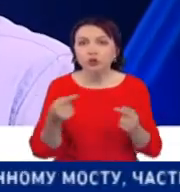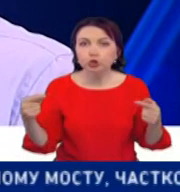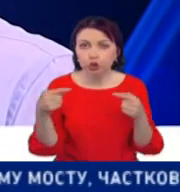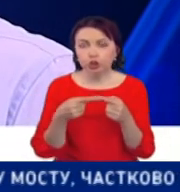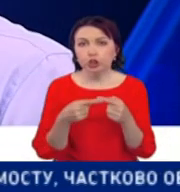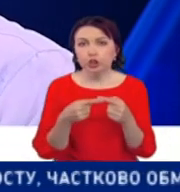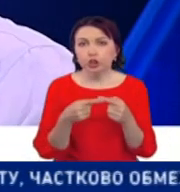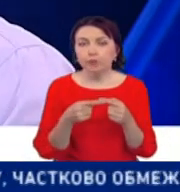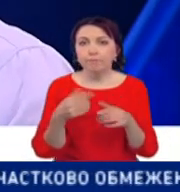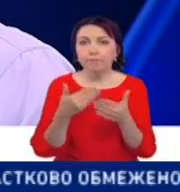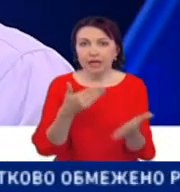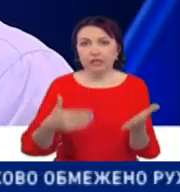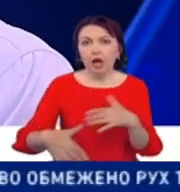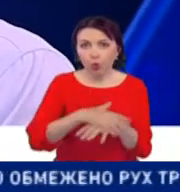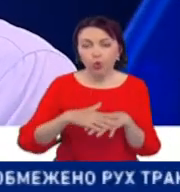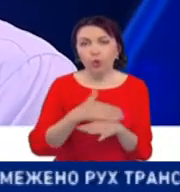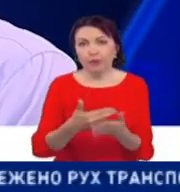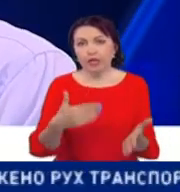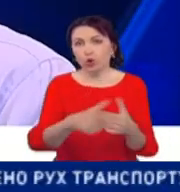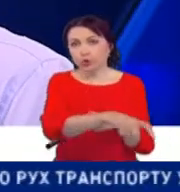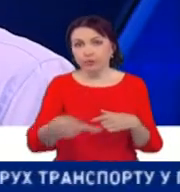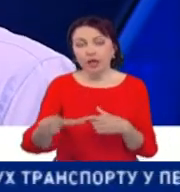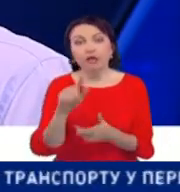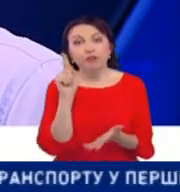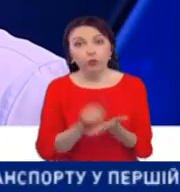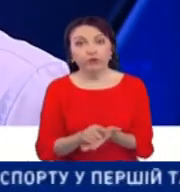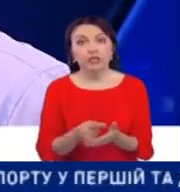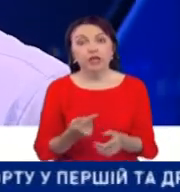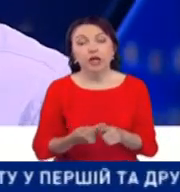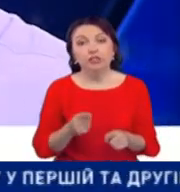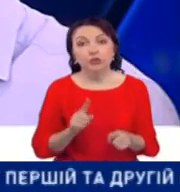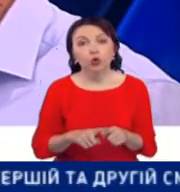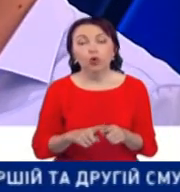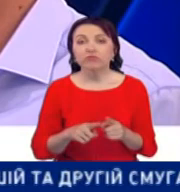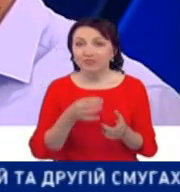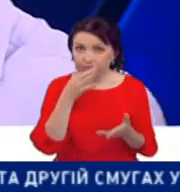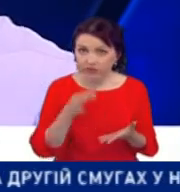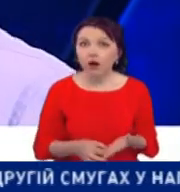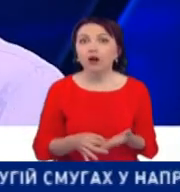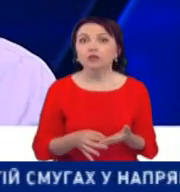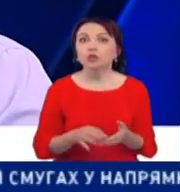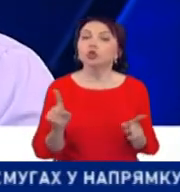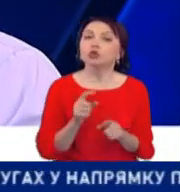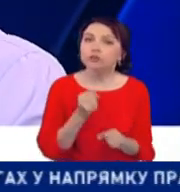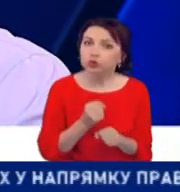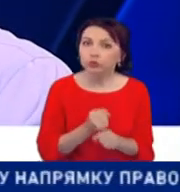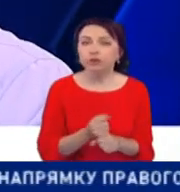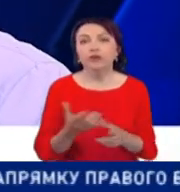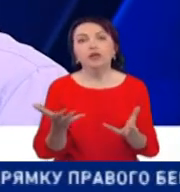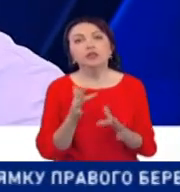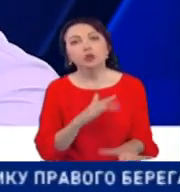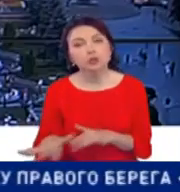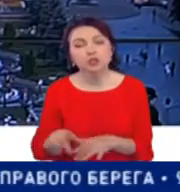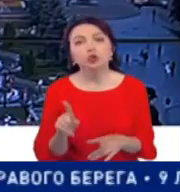перед народом, перед людьми, і він повинен за нього ну, не менш чітко там, нести відповідальність. Що він зробив, які його дії, що він